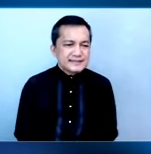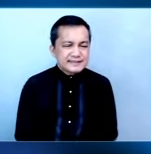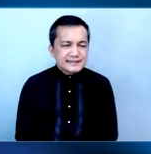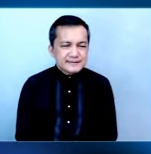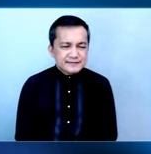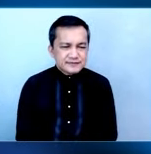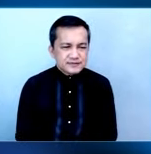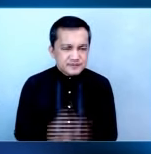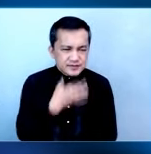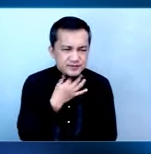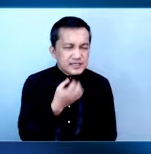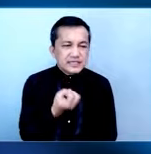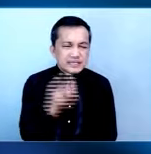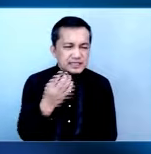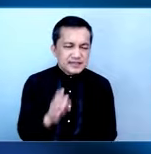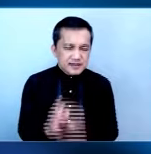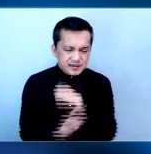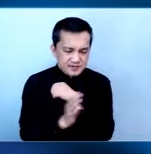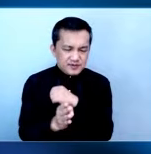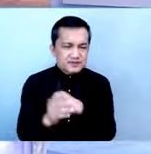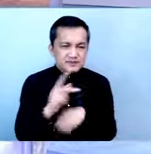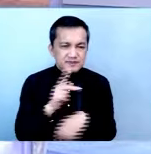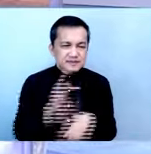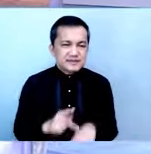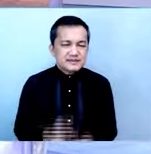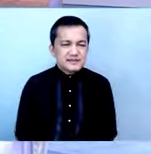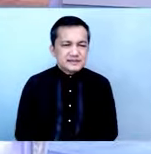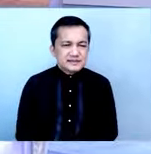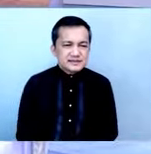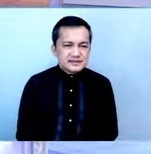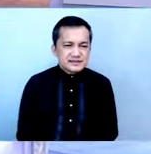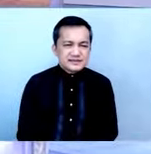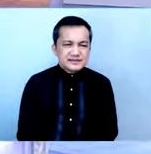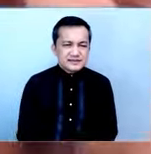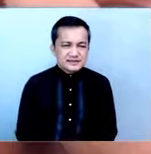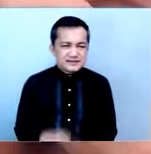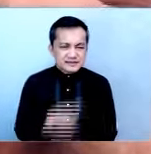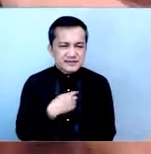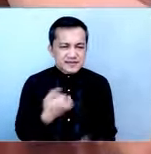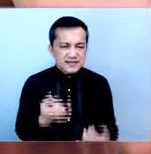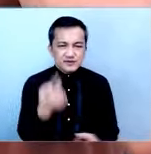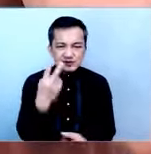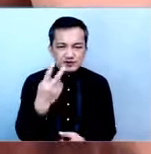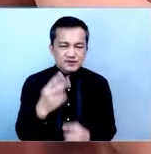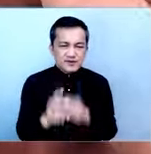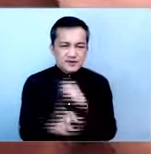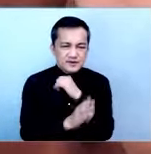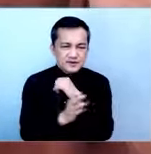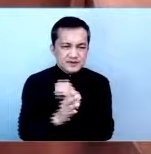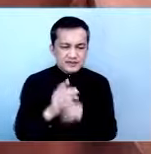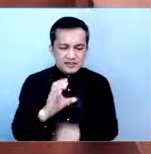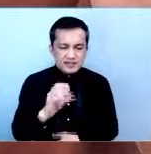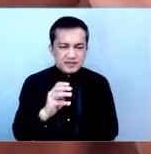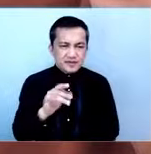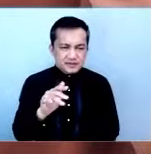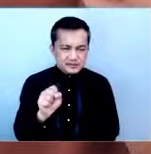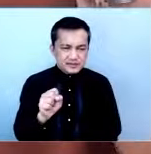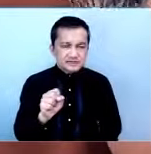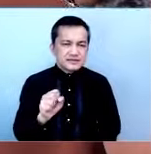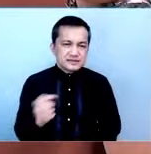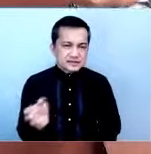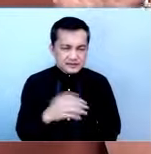ilan ang branches niyo nationwide? Alam po, right now, we only have 2 branches. Okay. One in Camias and one in Cash and Carry.